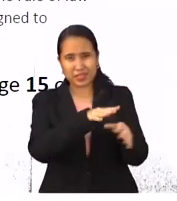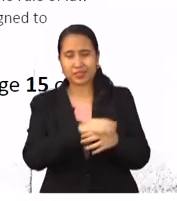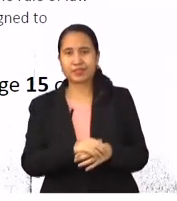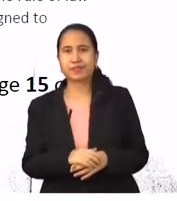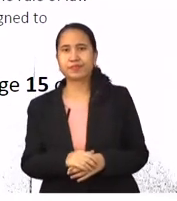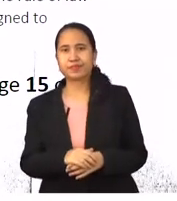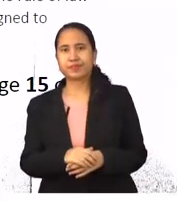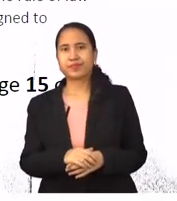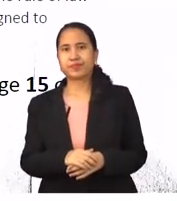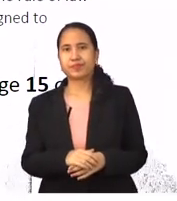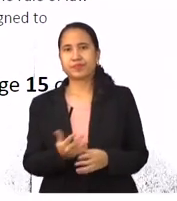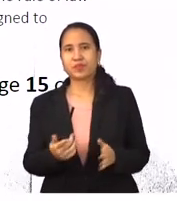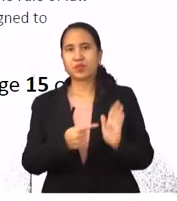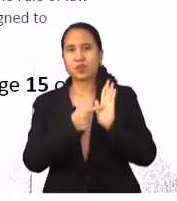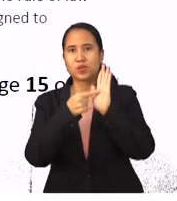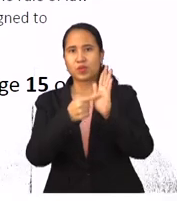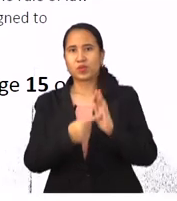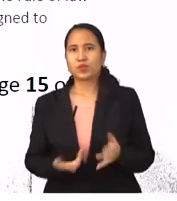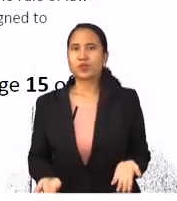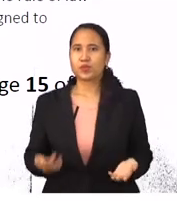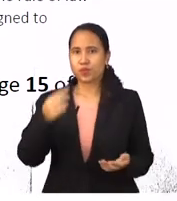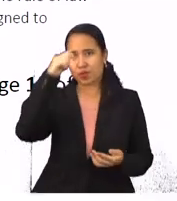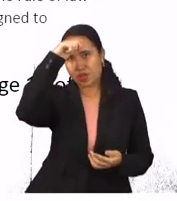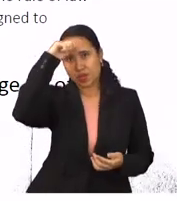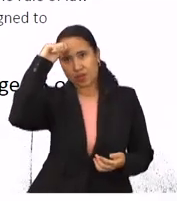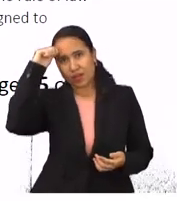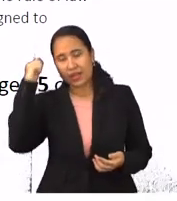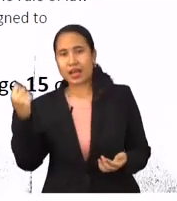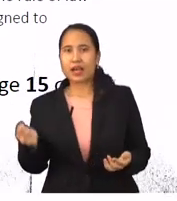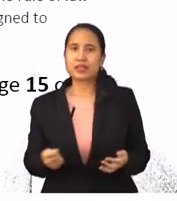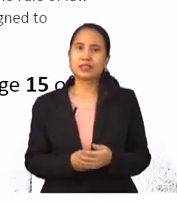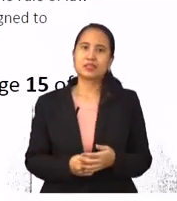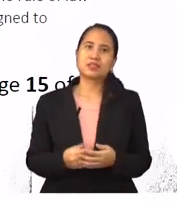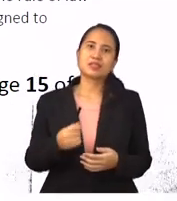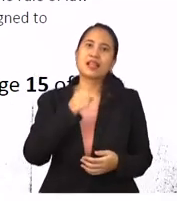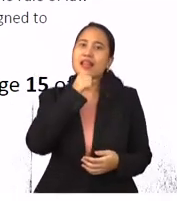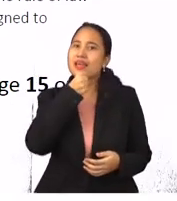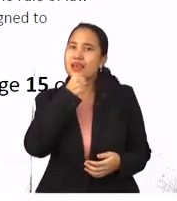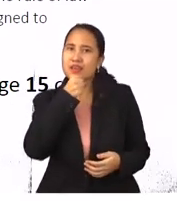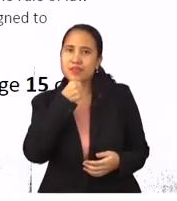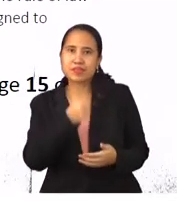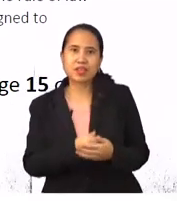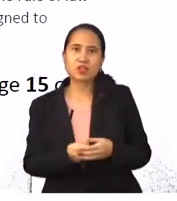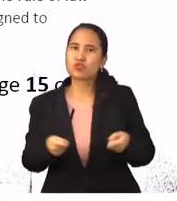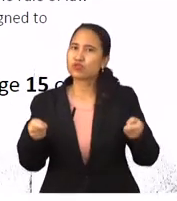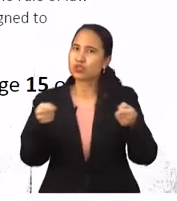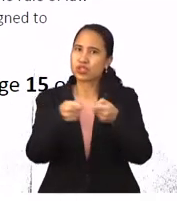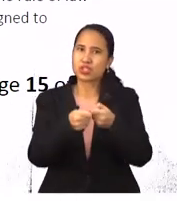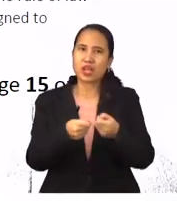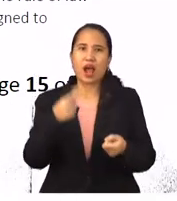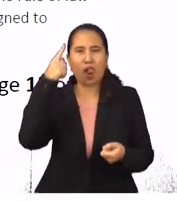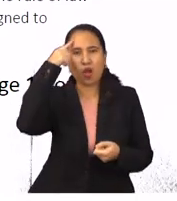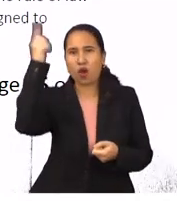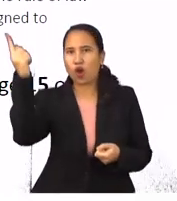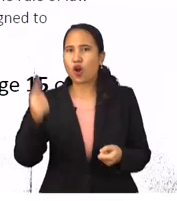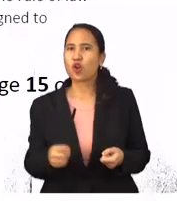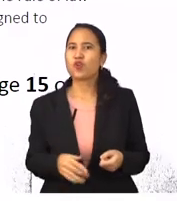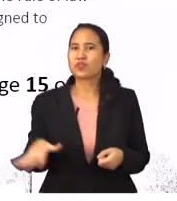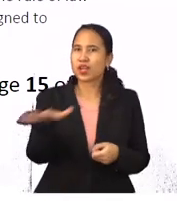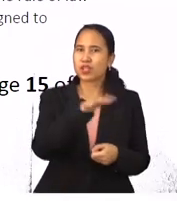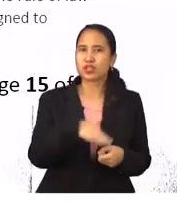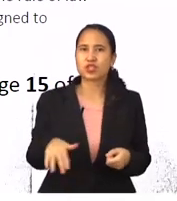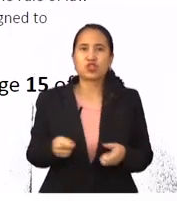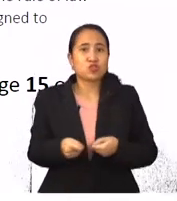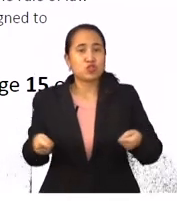ground, such as race, color, sex, language, religion, political or other opinion, national or